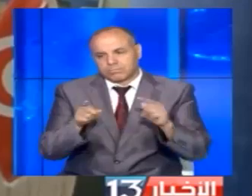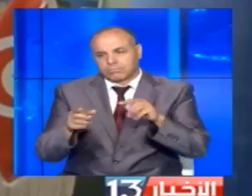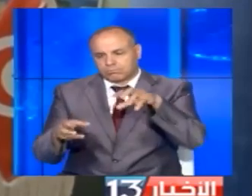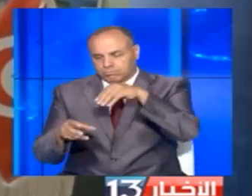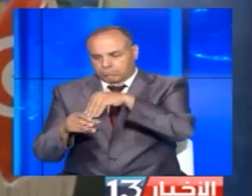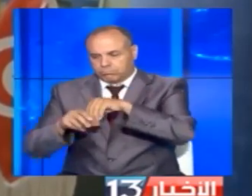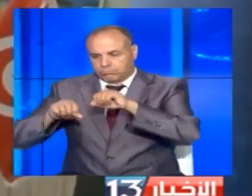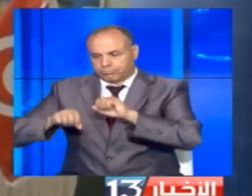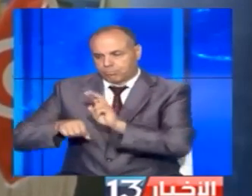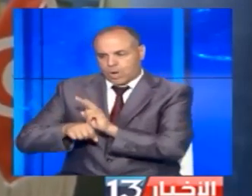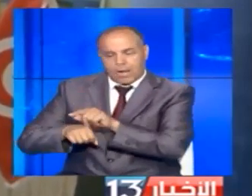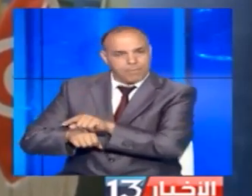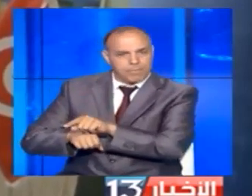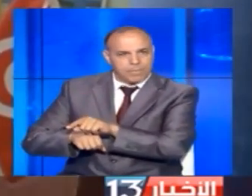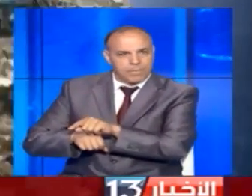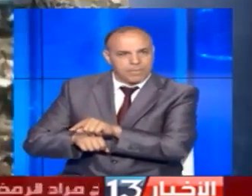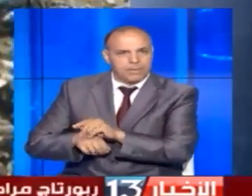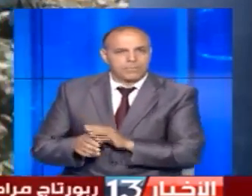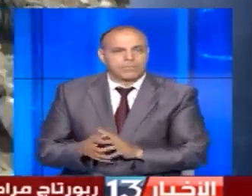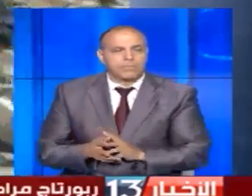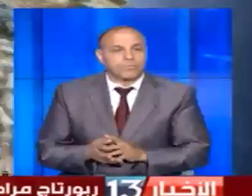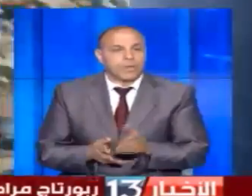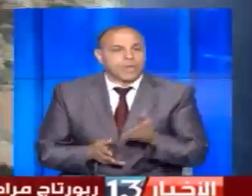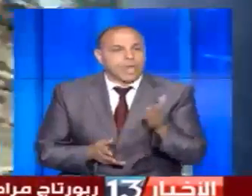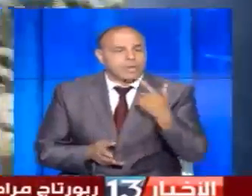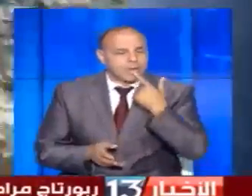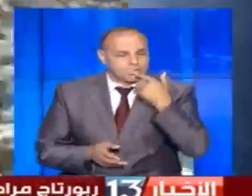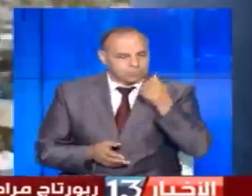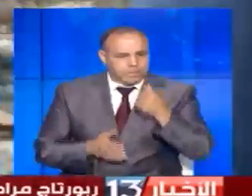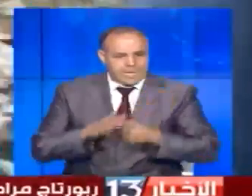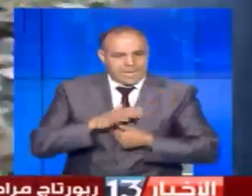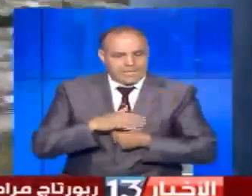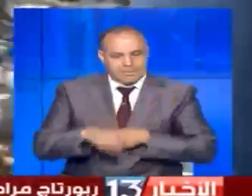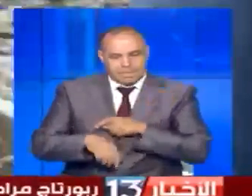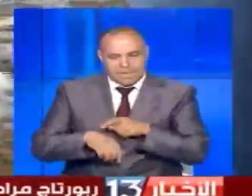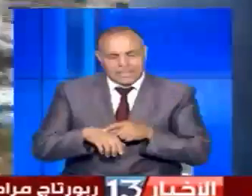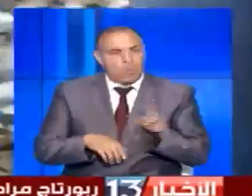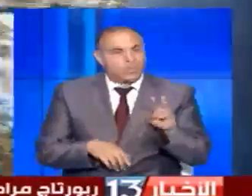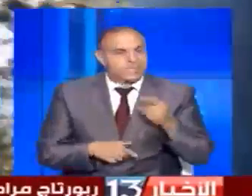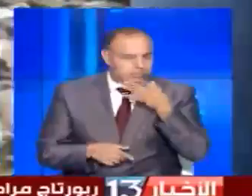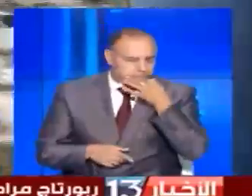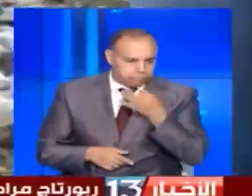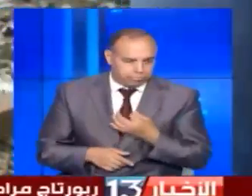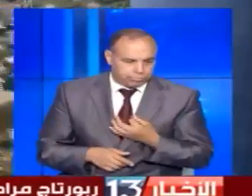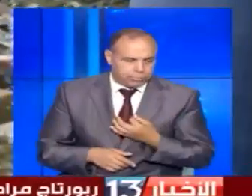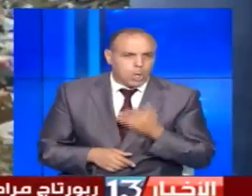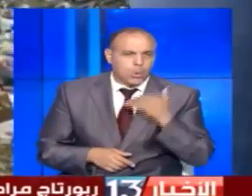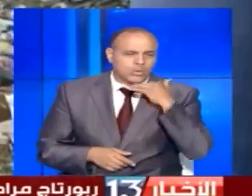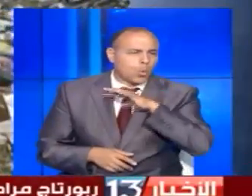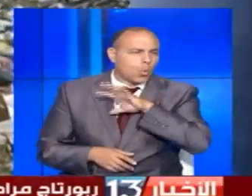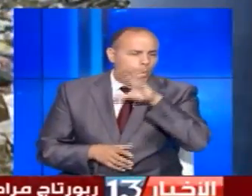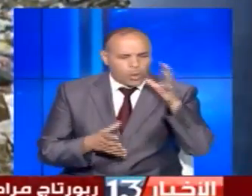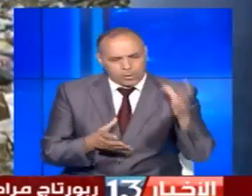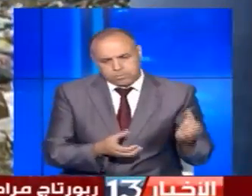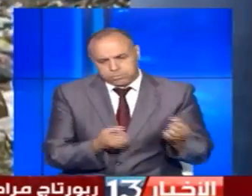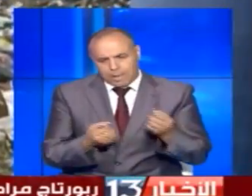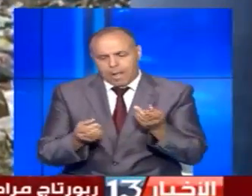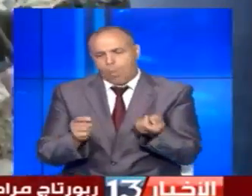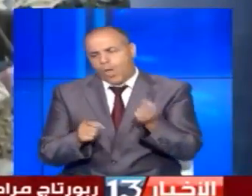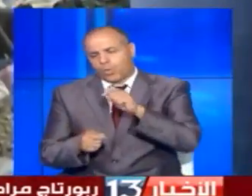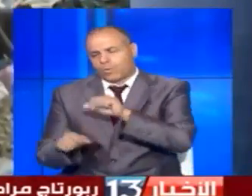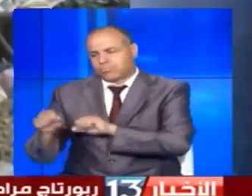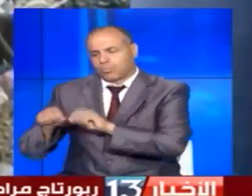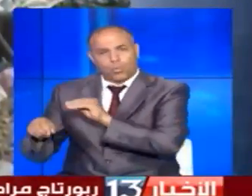المصب المراقب بالبطن. هذا وقد تعهد رئيس بلدية الوسلاتية بنقل الفضلات إلى المصب